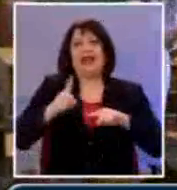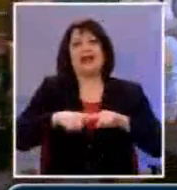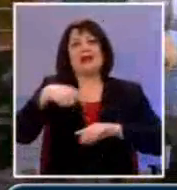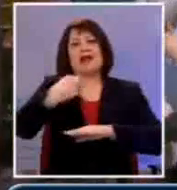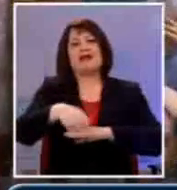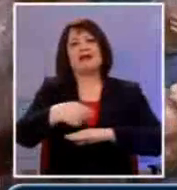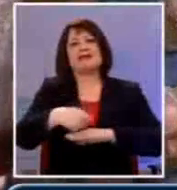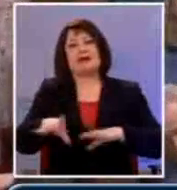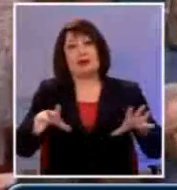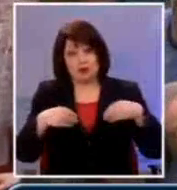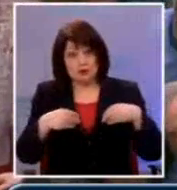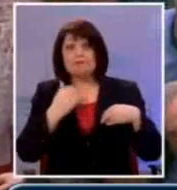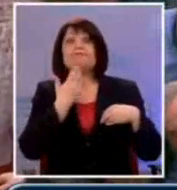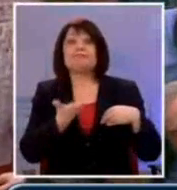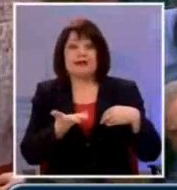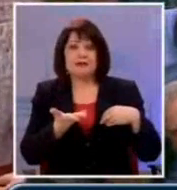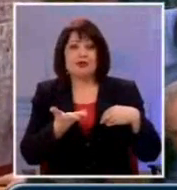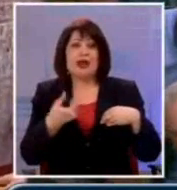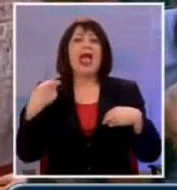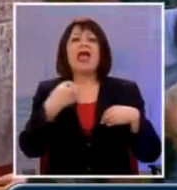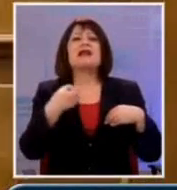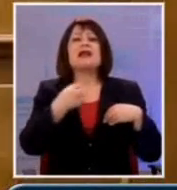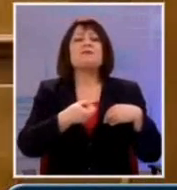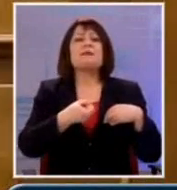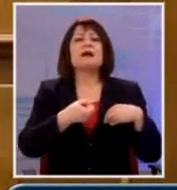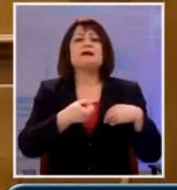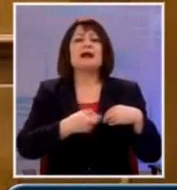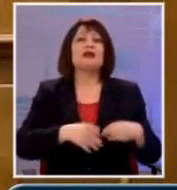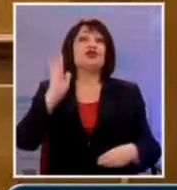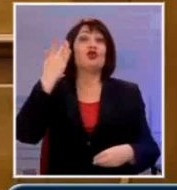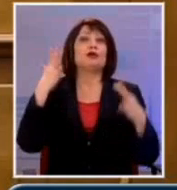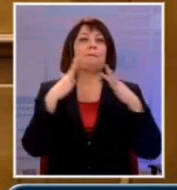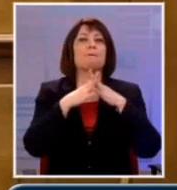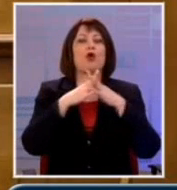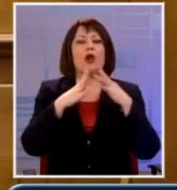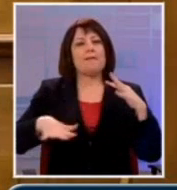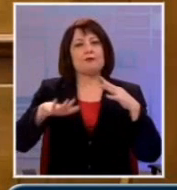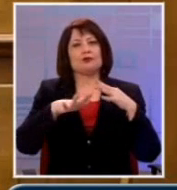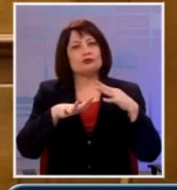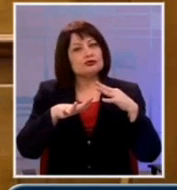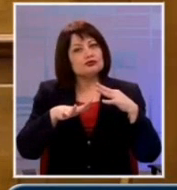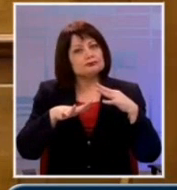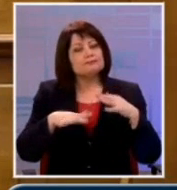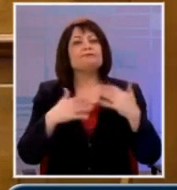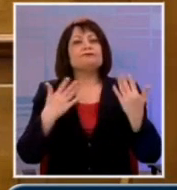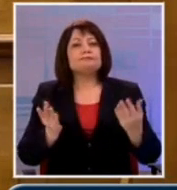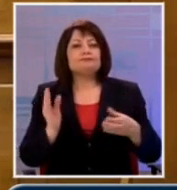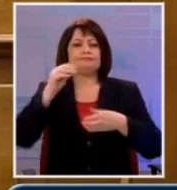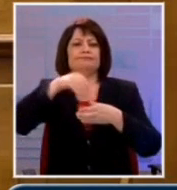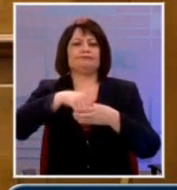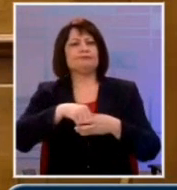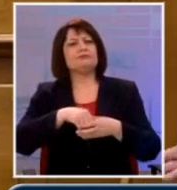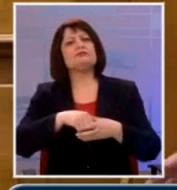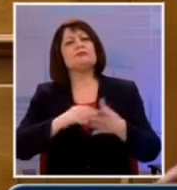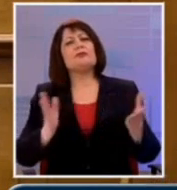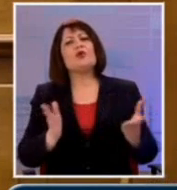δικαστήριων παραδεικτά για εγκλήματα τα οποία έλαβαν χώρα σε καιρό πολέμου και όπου εμπλέκονται με οποιοδήποτε